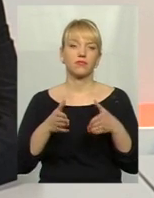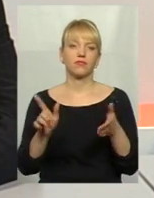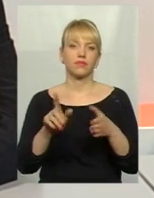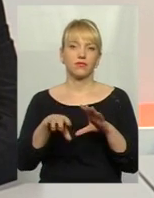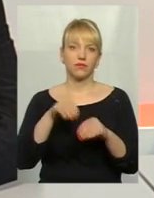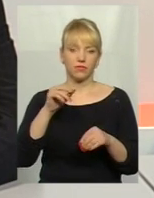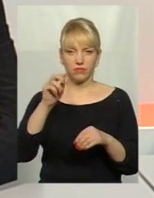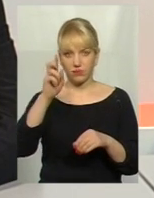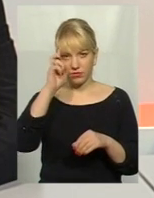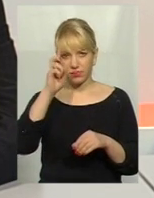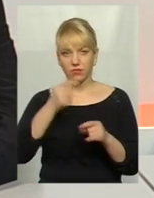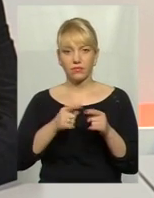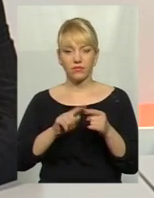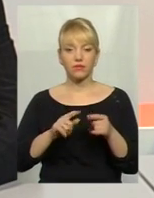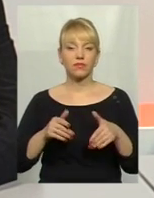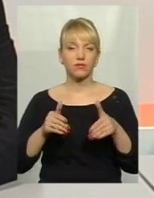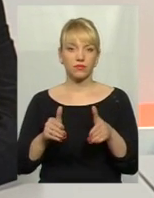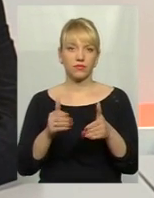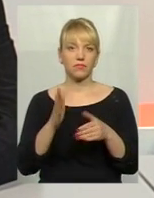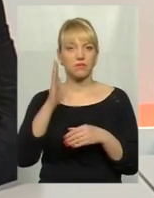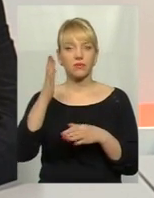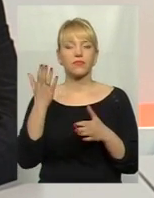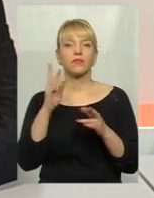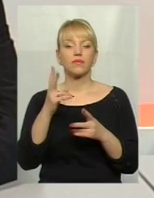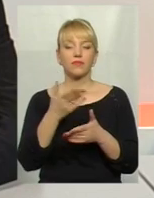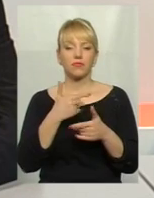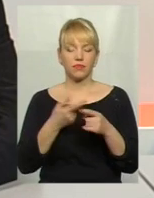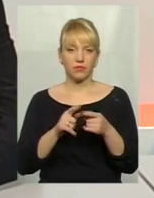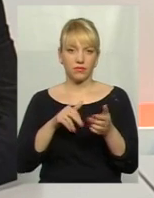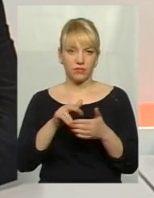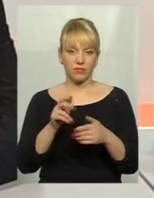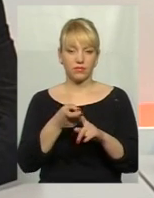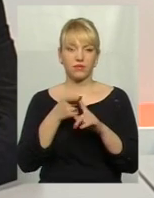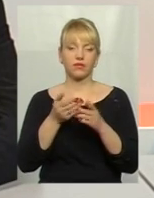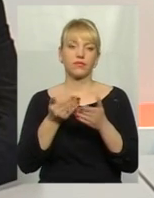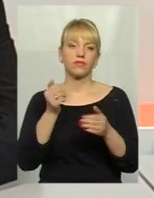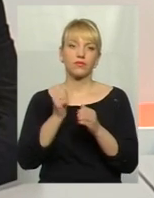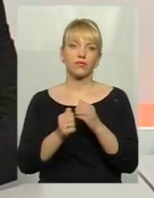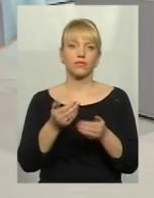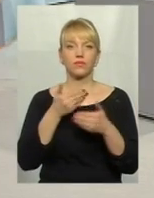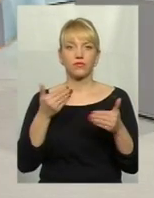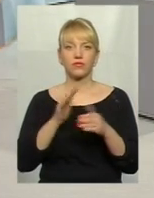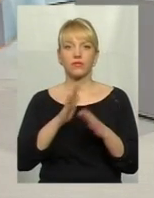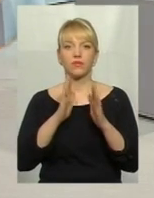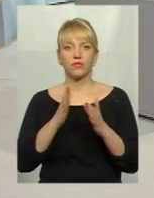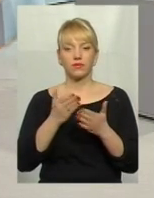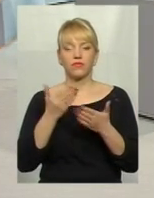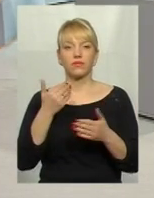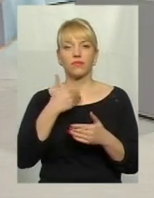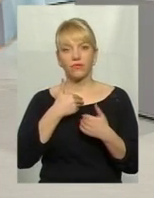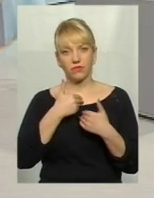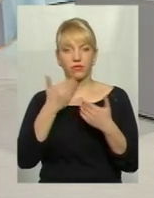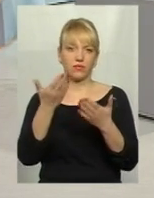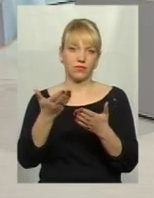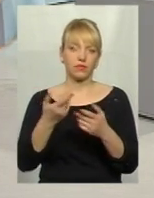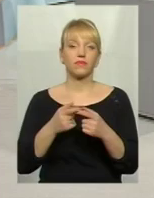держава. За цим шляхом майбутнє. І від того, як ми його пройдемо, залежить від кожного з нас, а не тільки від вас і від мене. Що ж, хочеться сподіватися,